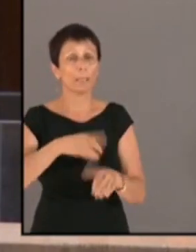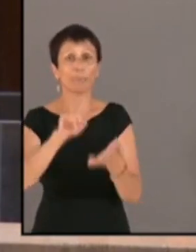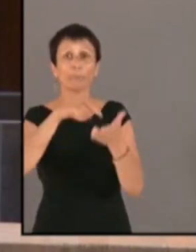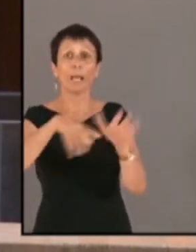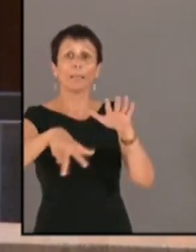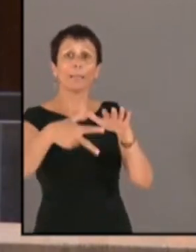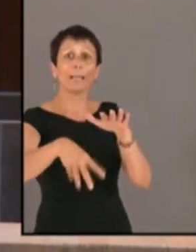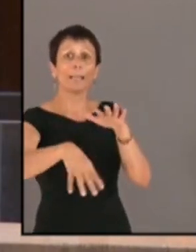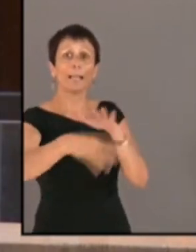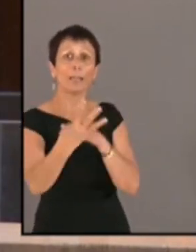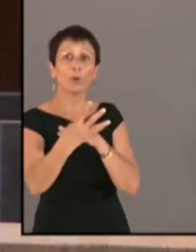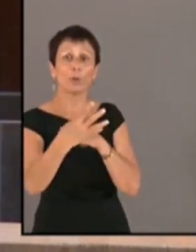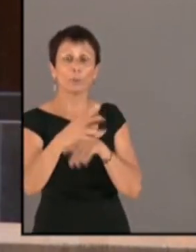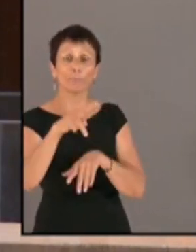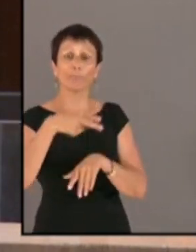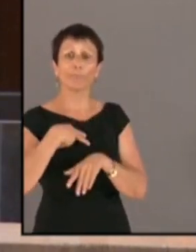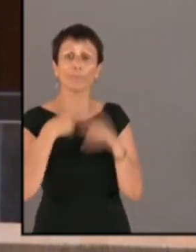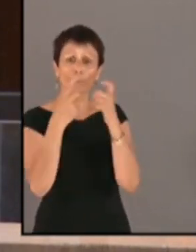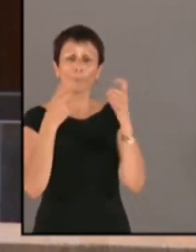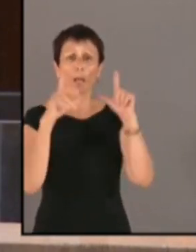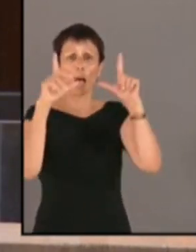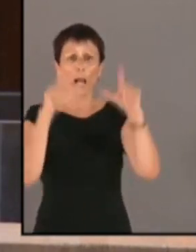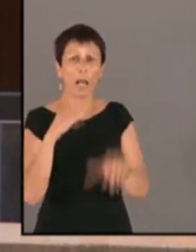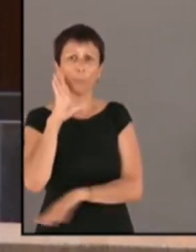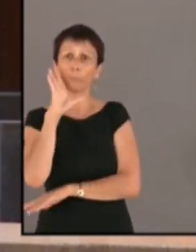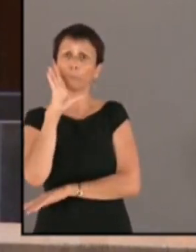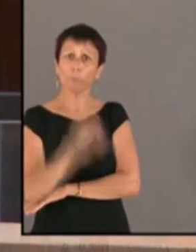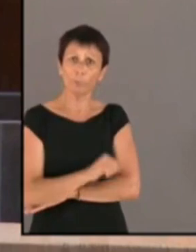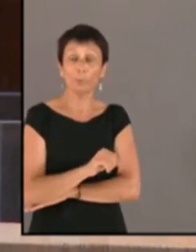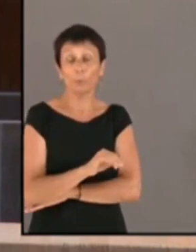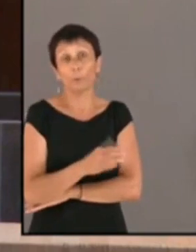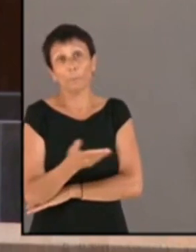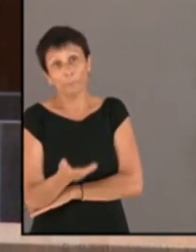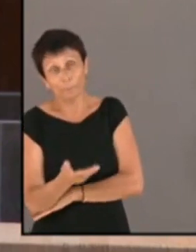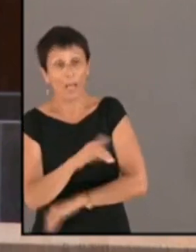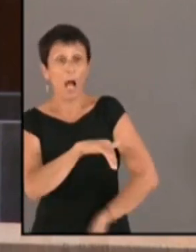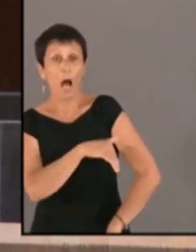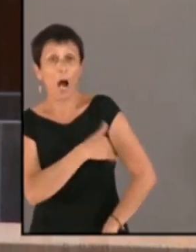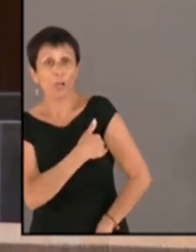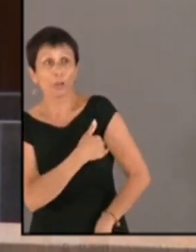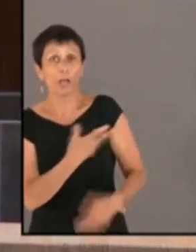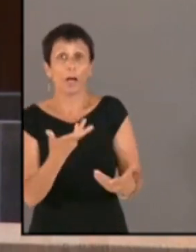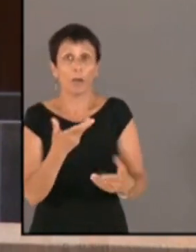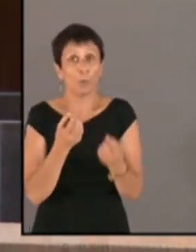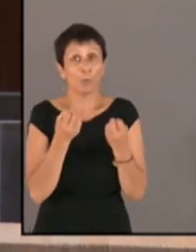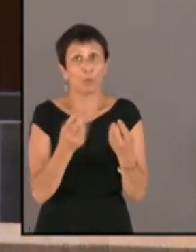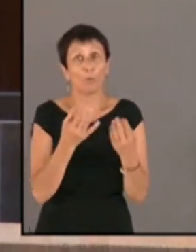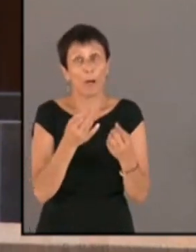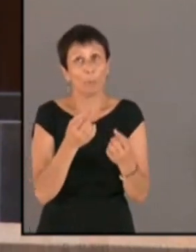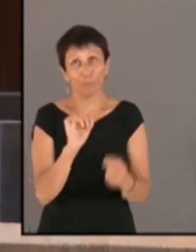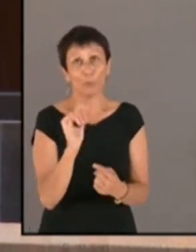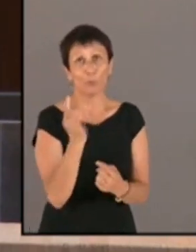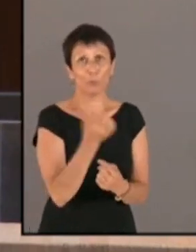14e arrondissements, durant la mandature précédente, pu constater que des agents étaient, pour la plupart, pour ne pas dire